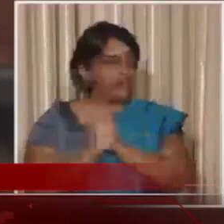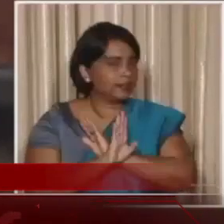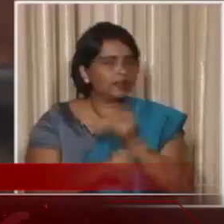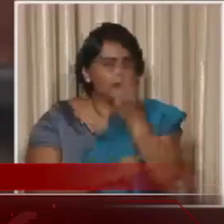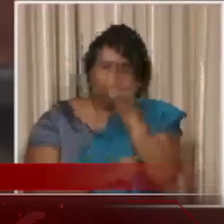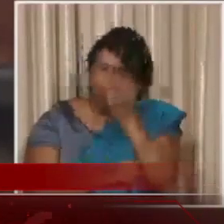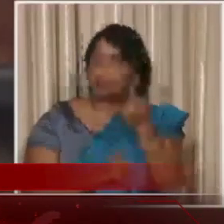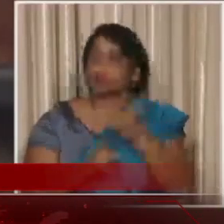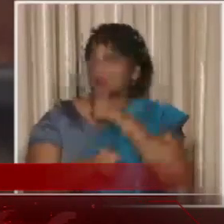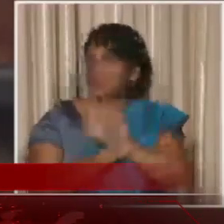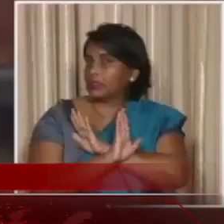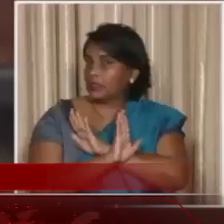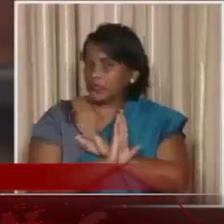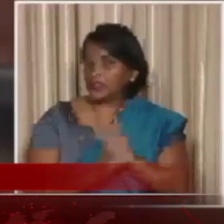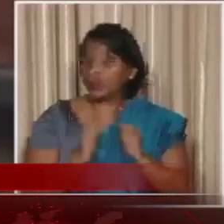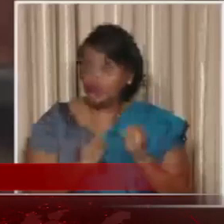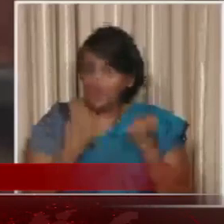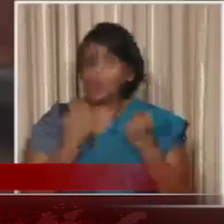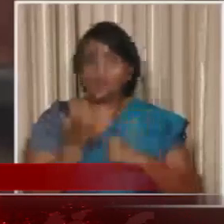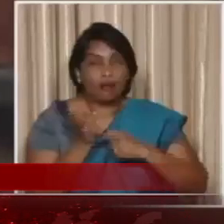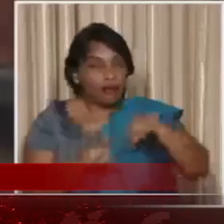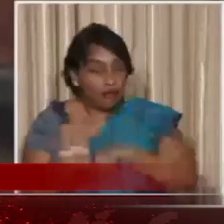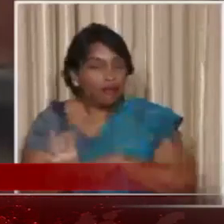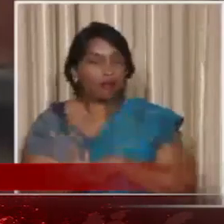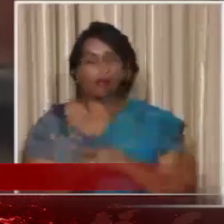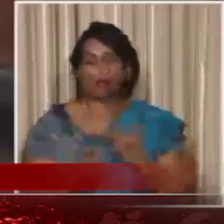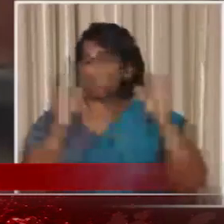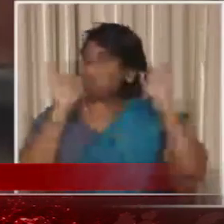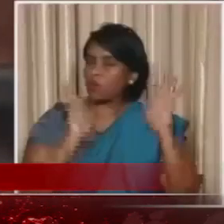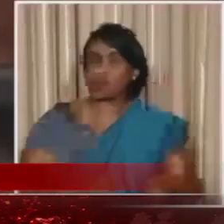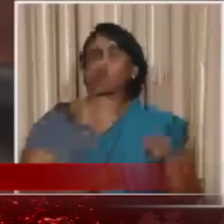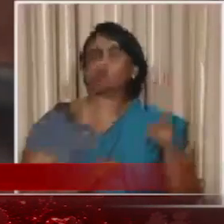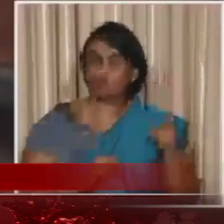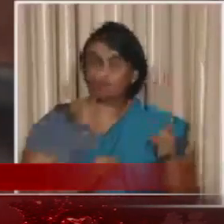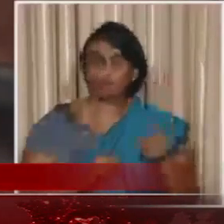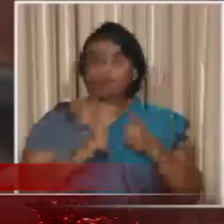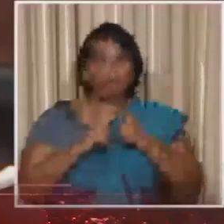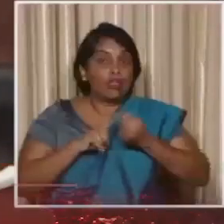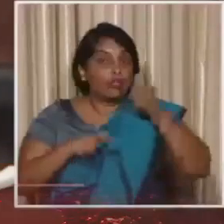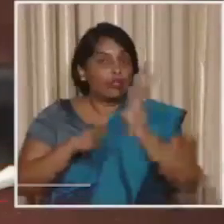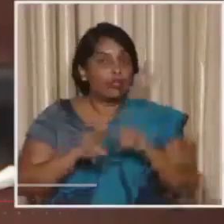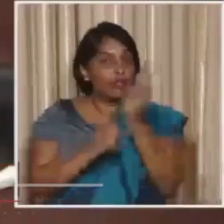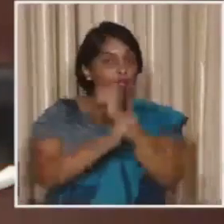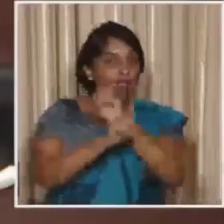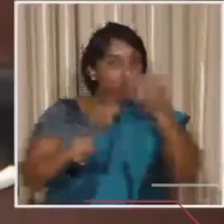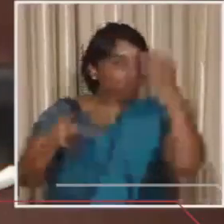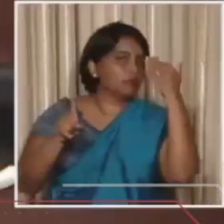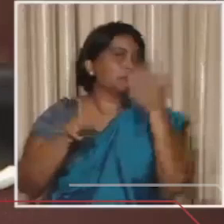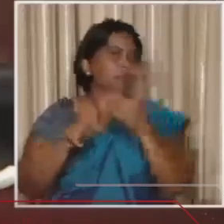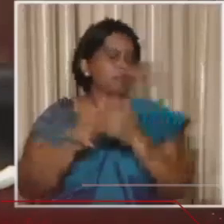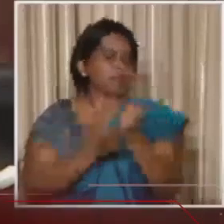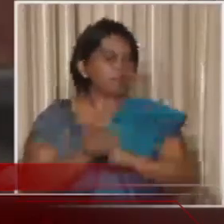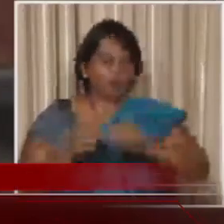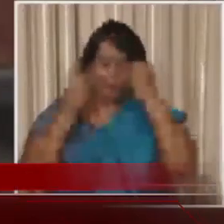mataram hing kendriya usaha, praye kak, ya muka kuatnya tu, serva kara saad kara mudhal, mata me samasta hine